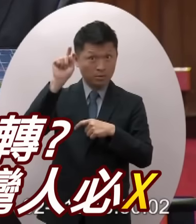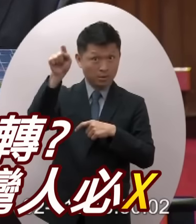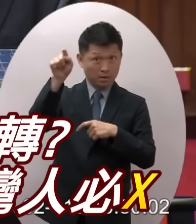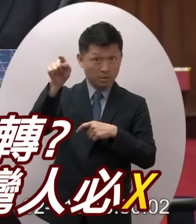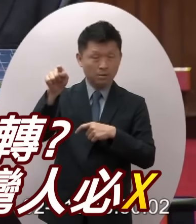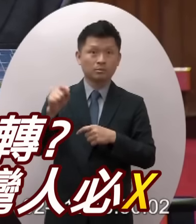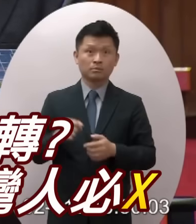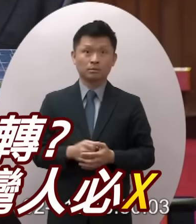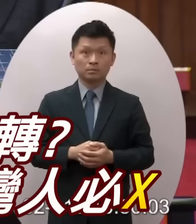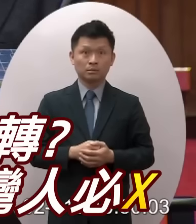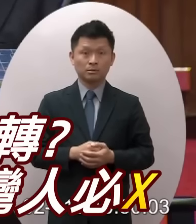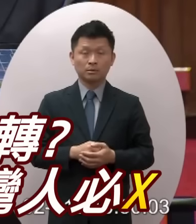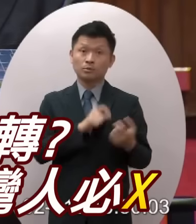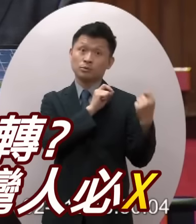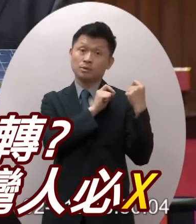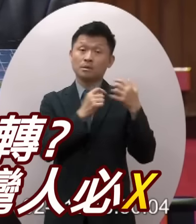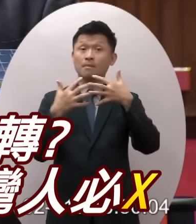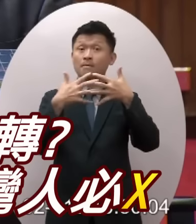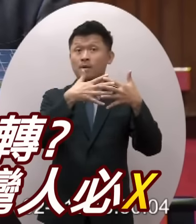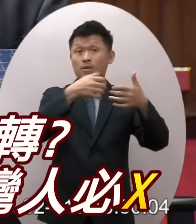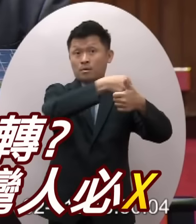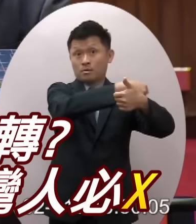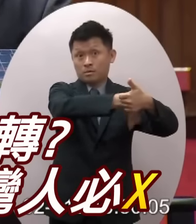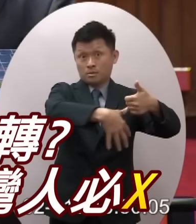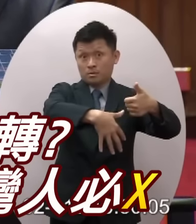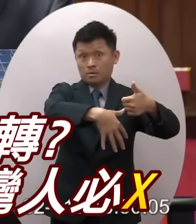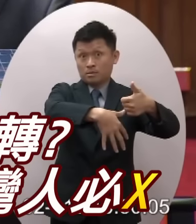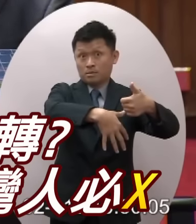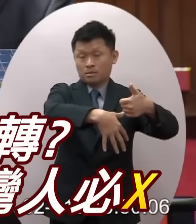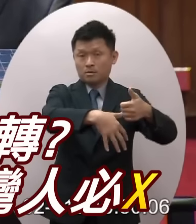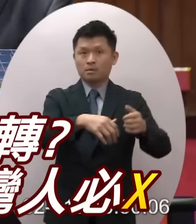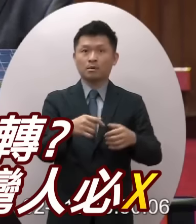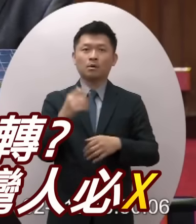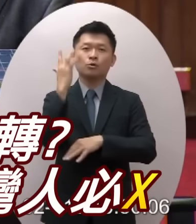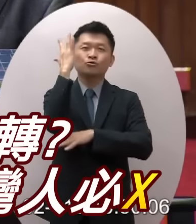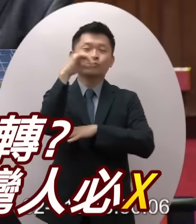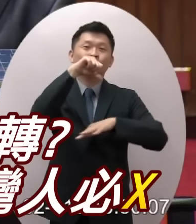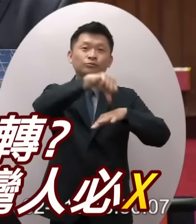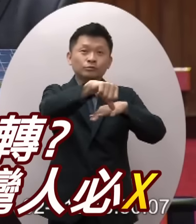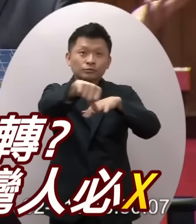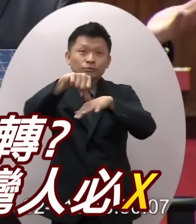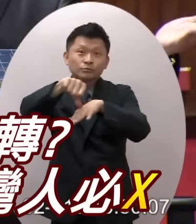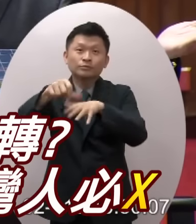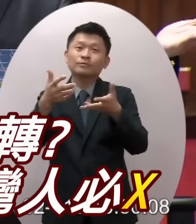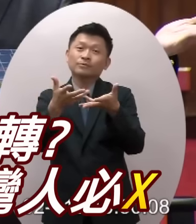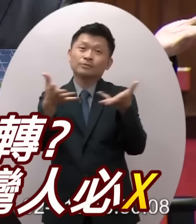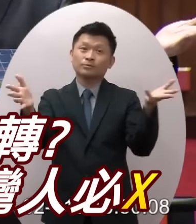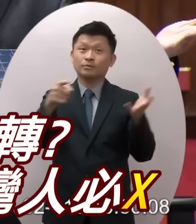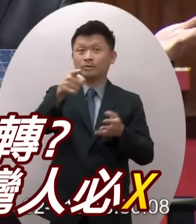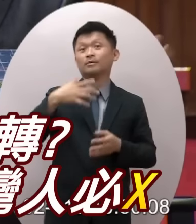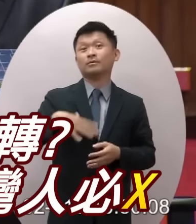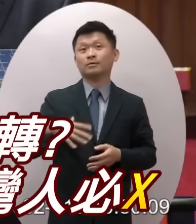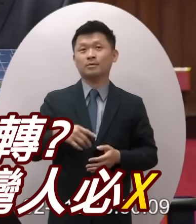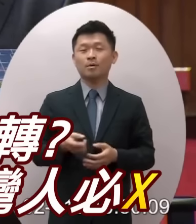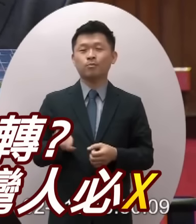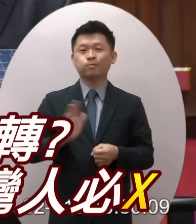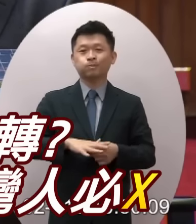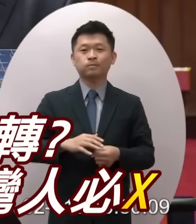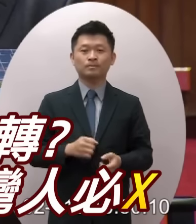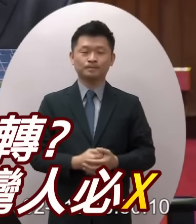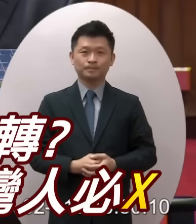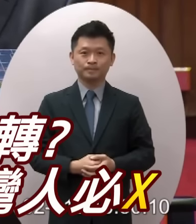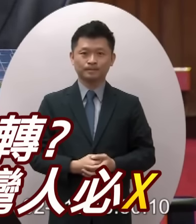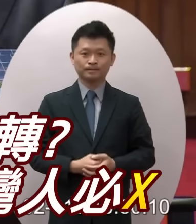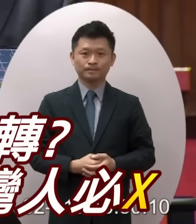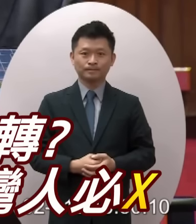最近美国这个系统，哦，大家手啊种一大堆，你嘛知影，过个啊，